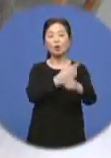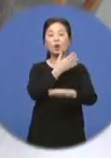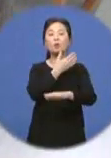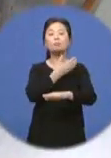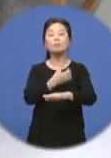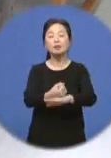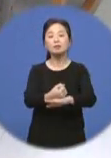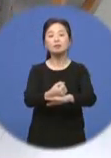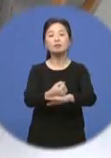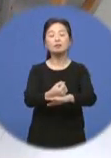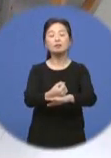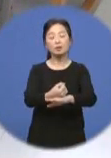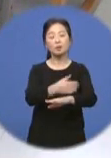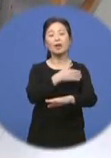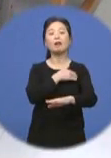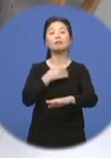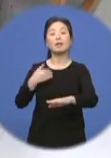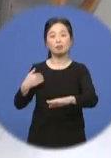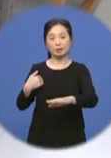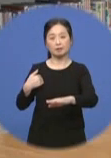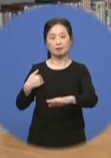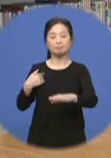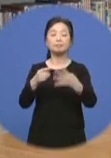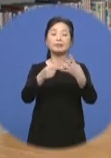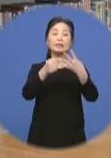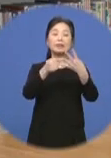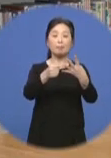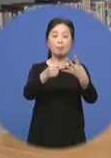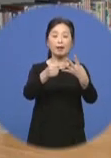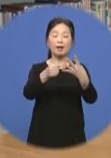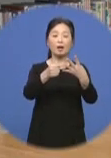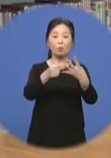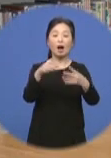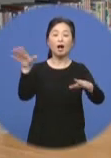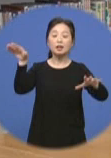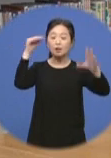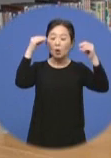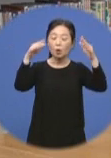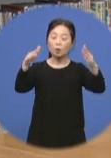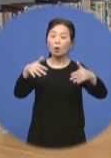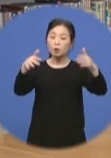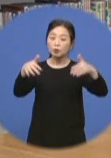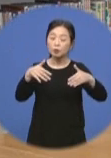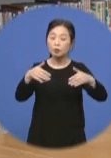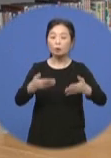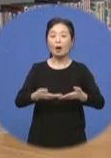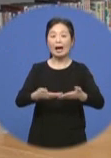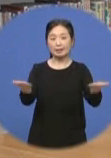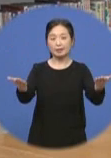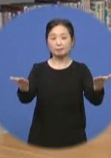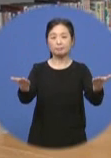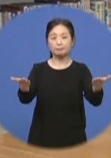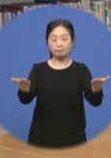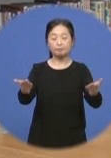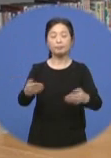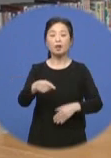らうことができます。3番目の情報の収集と発信では、リーブル の図書交流ス